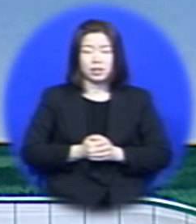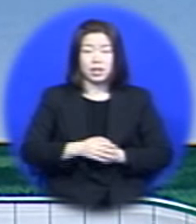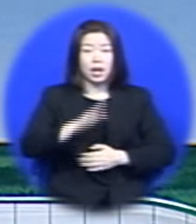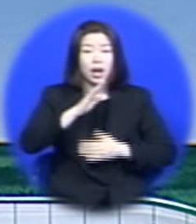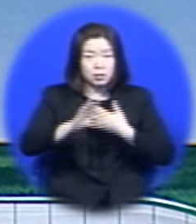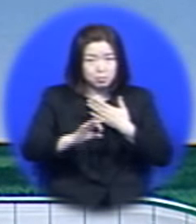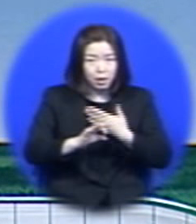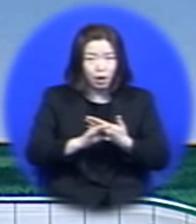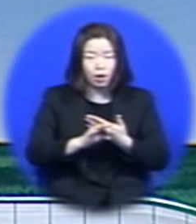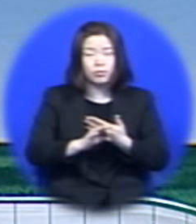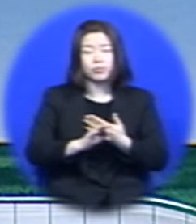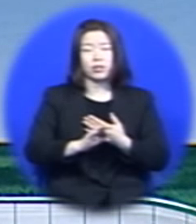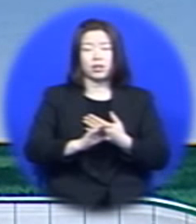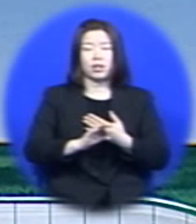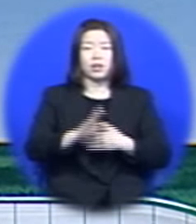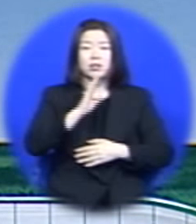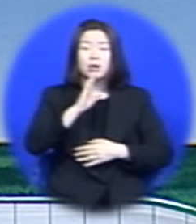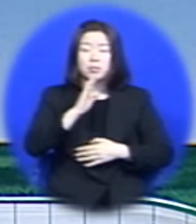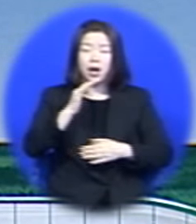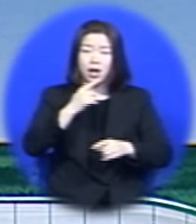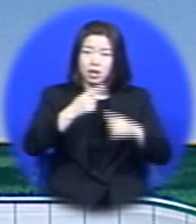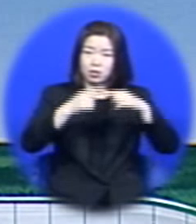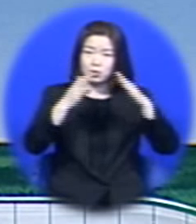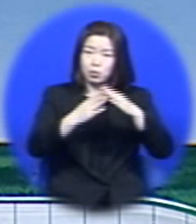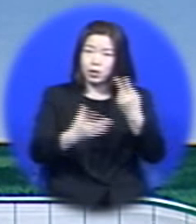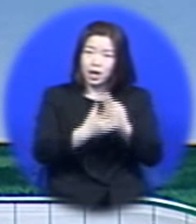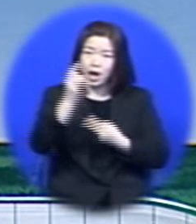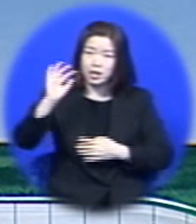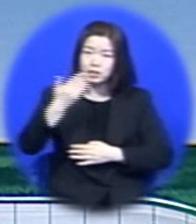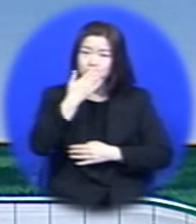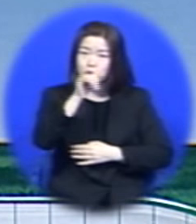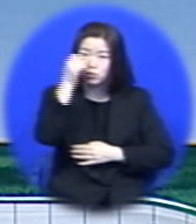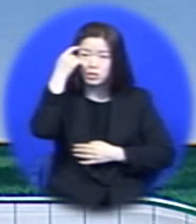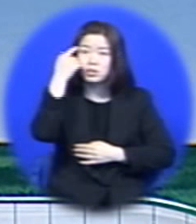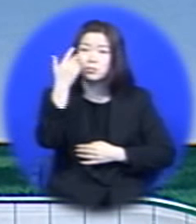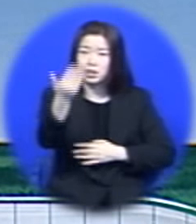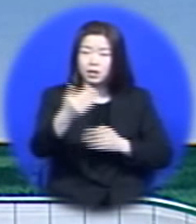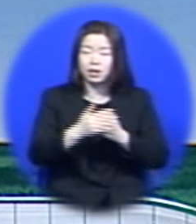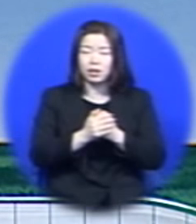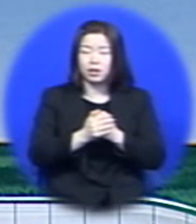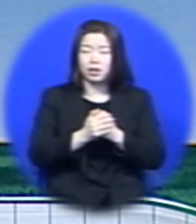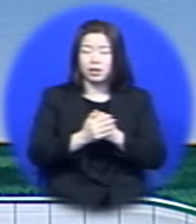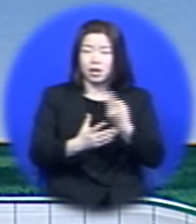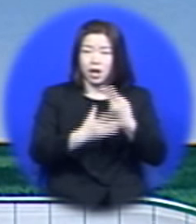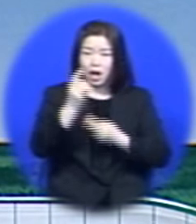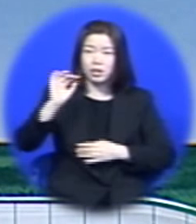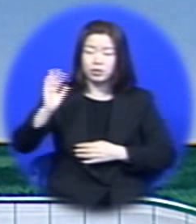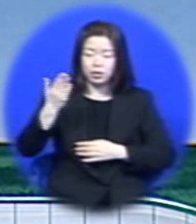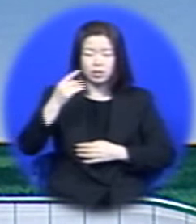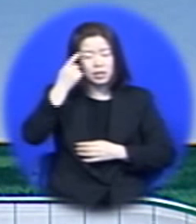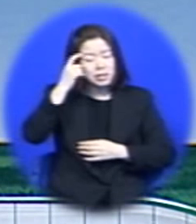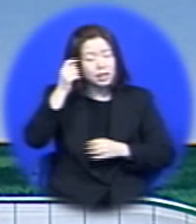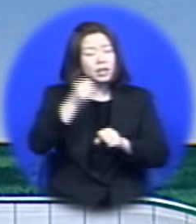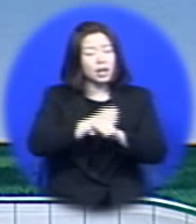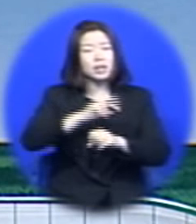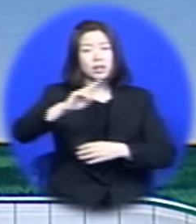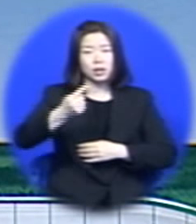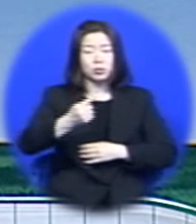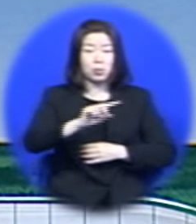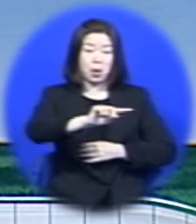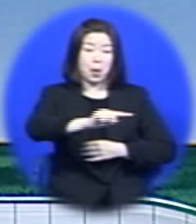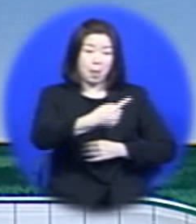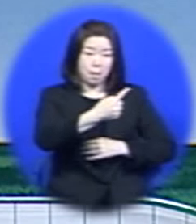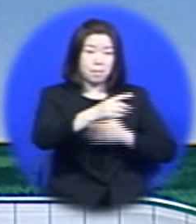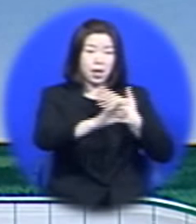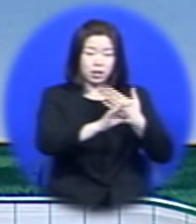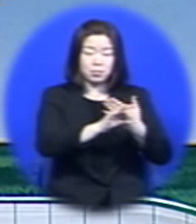그러면 과연 교회 하나 될 수 있는 겁니까? 아, 하나 되어야 된다고 생각한다 하더라도 아, 백이면 사람의 마음이